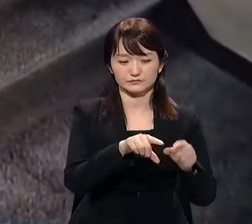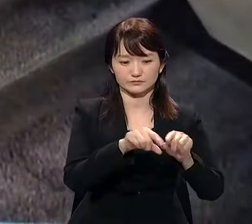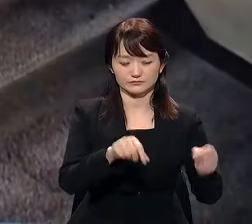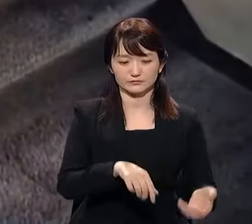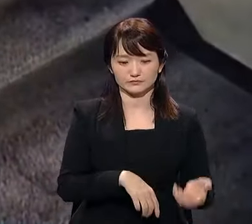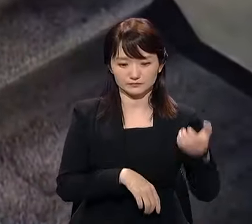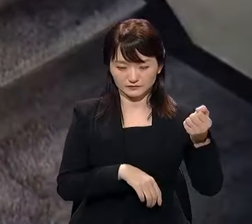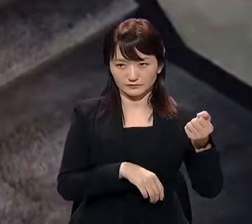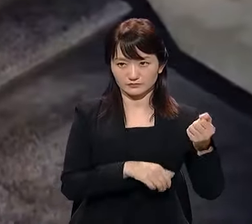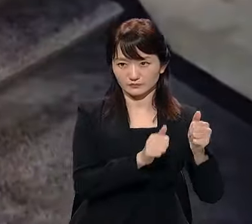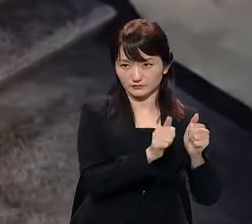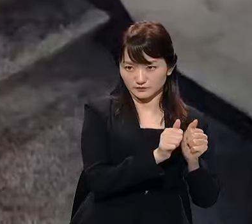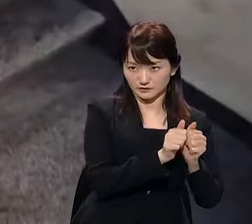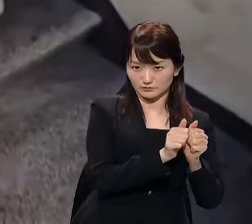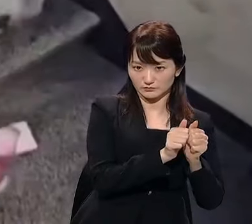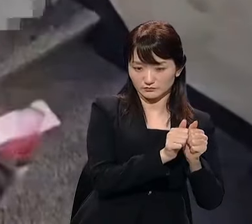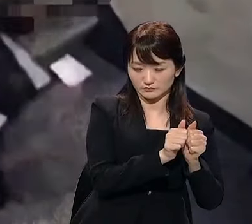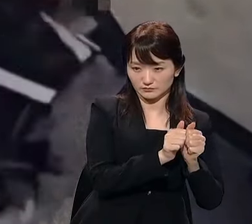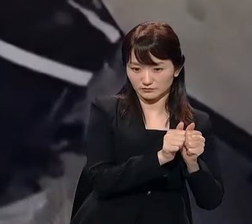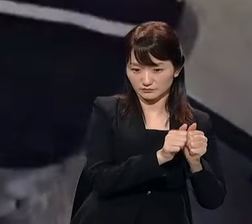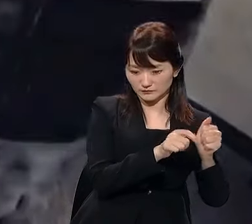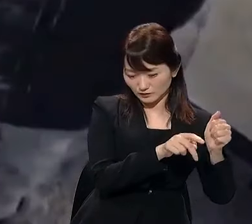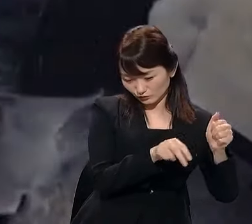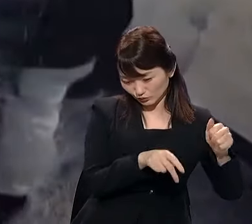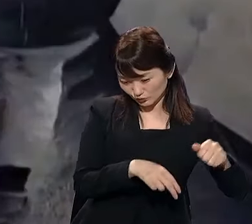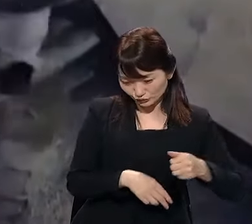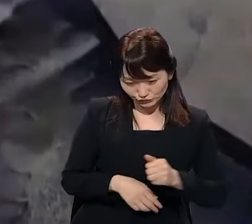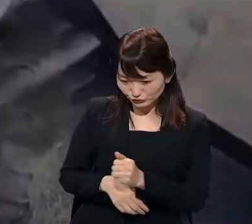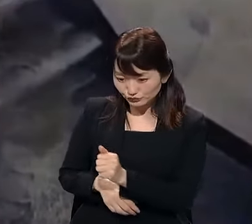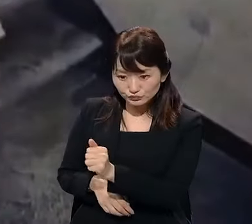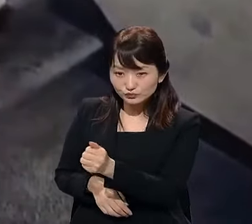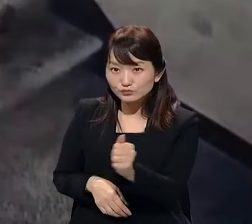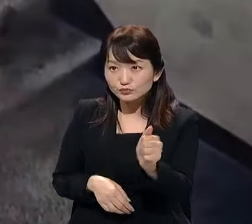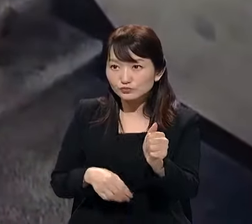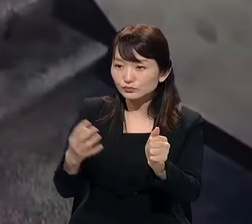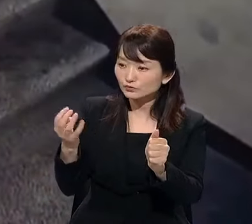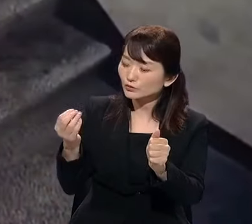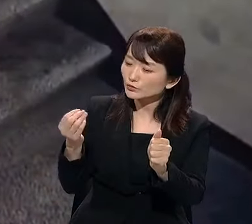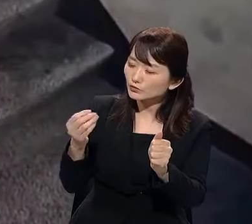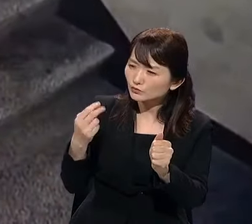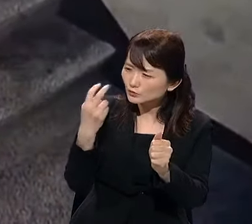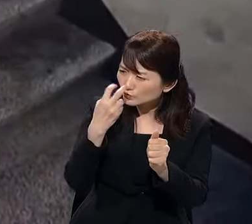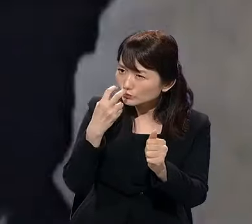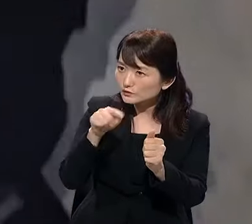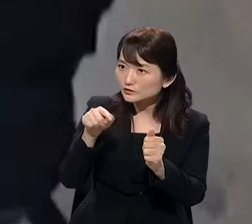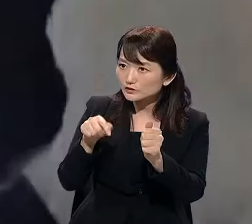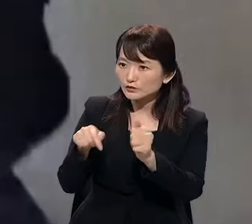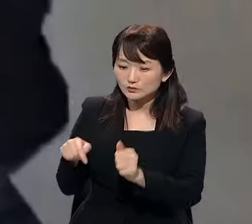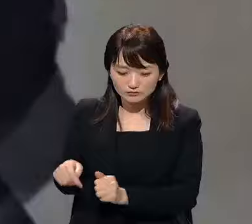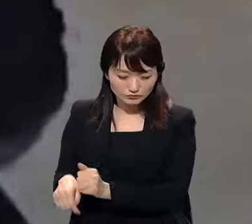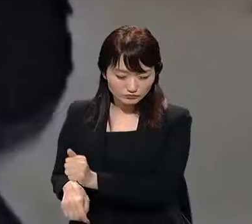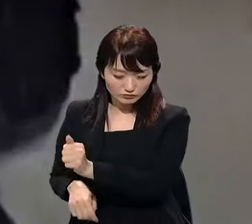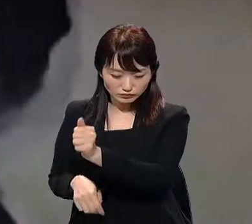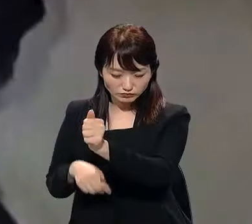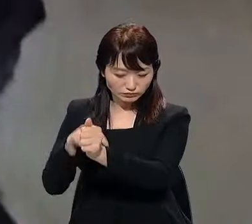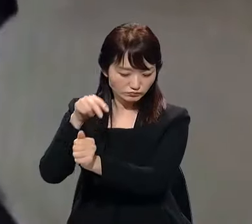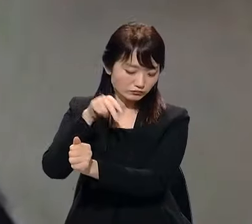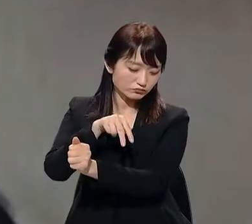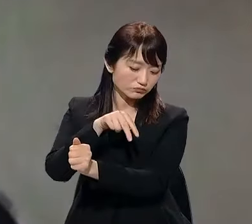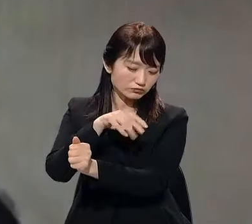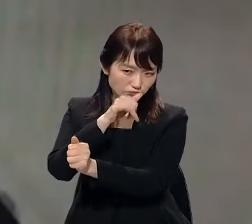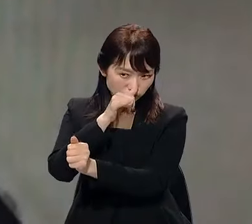남자. 이제 막 호수를 확인하면서 복도를 지나더니 자, 아래를 저렇게 슬쩍 계속 쳐다보면서 계단을 오르죠.